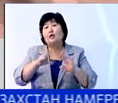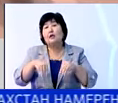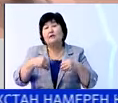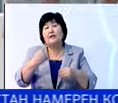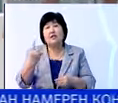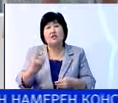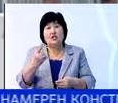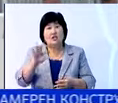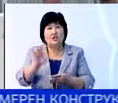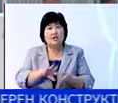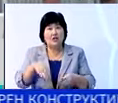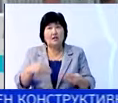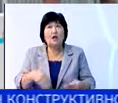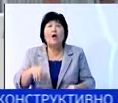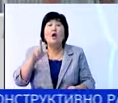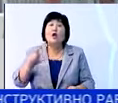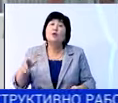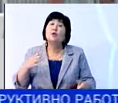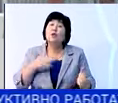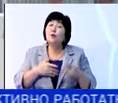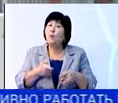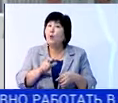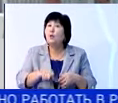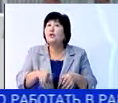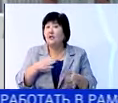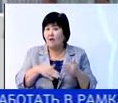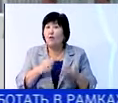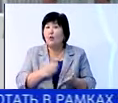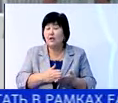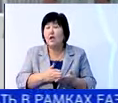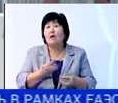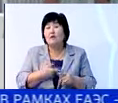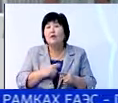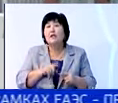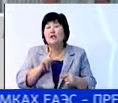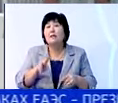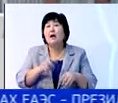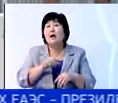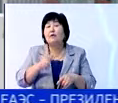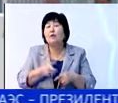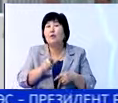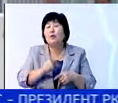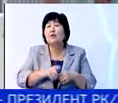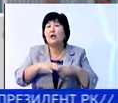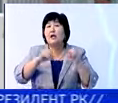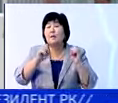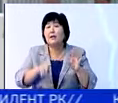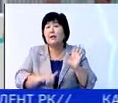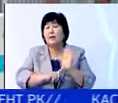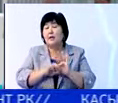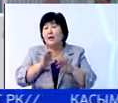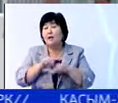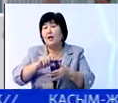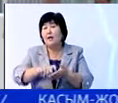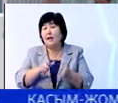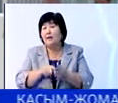в течение часа. И люди довольны, очень даже довольны. Вот именно врачи общей практики, правильно, придешь в кабинет, там